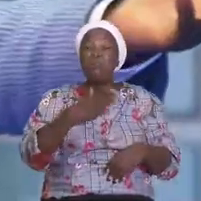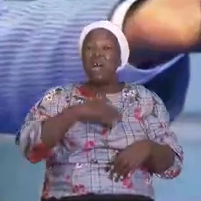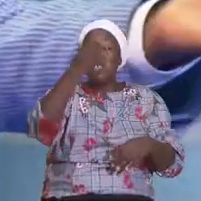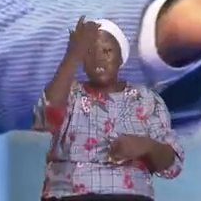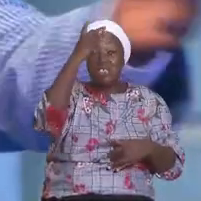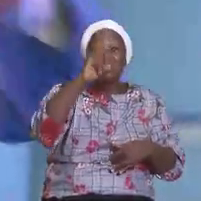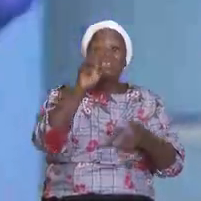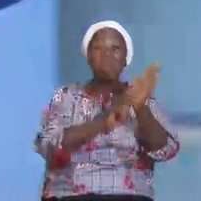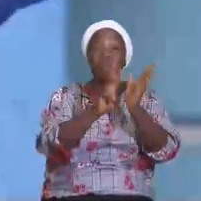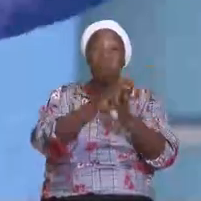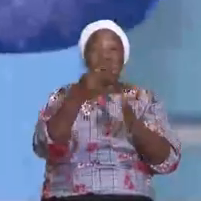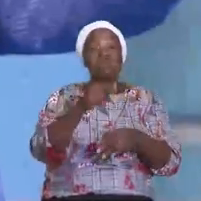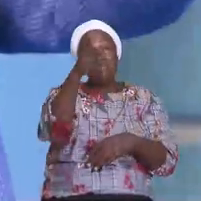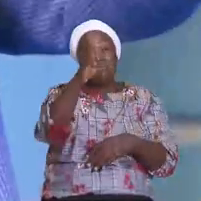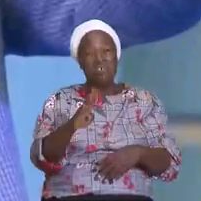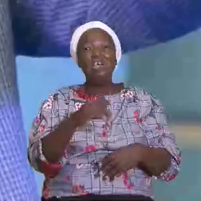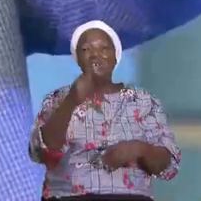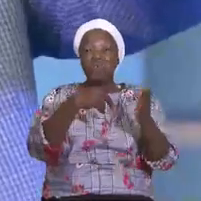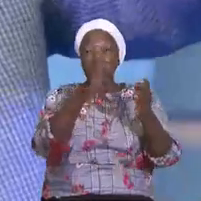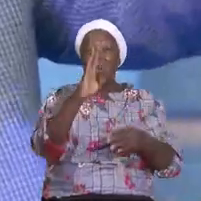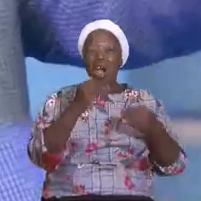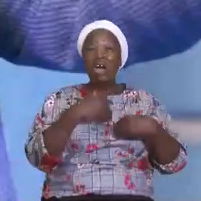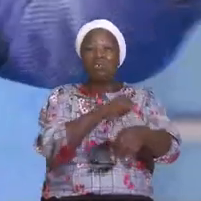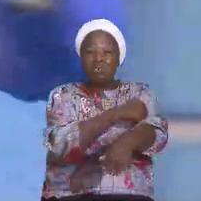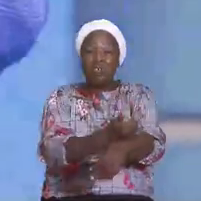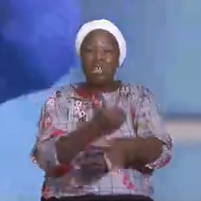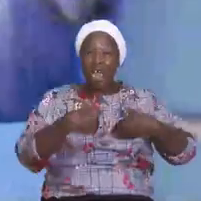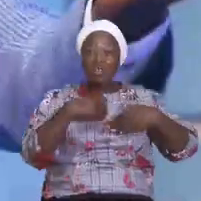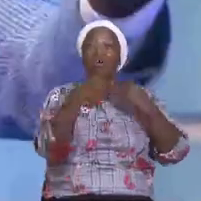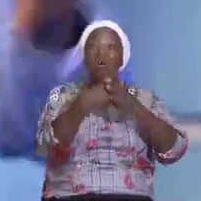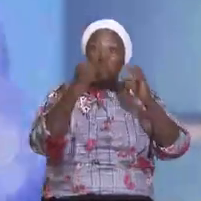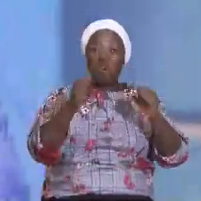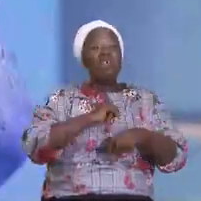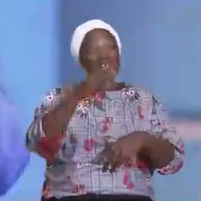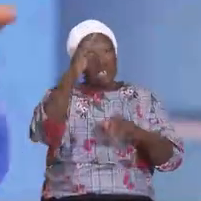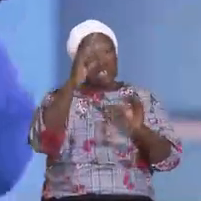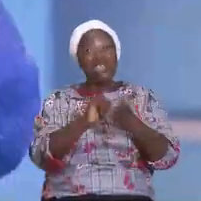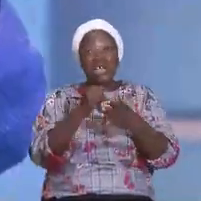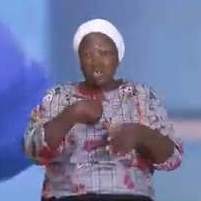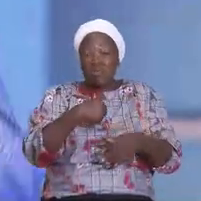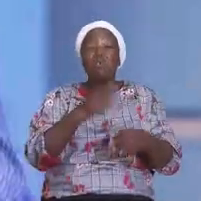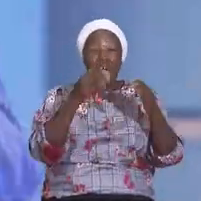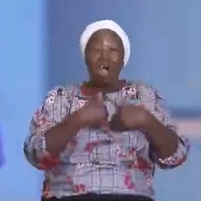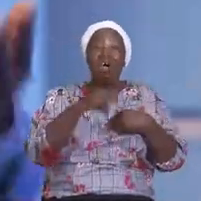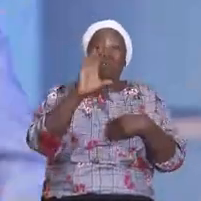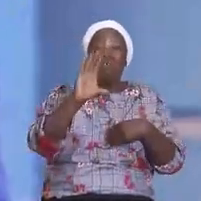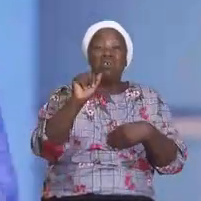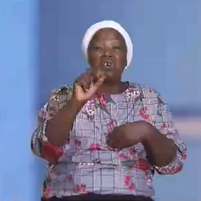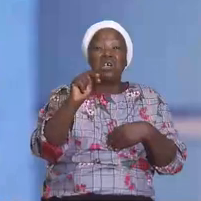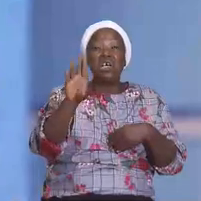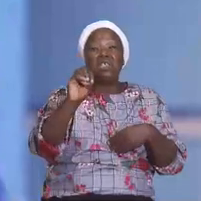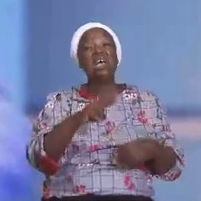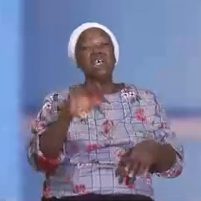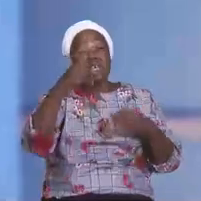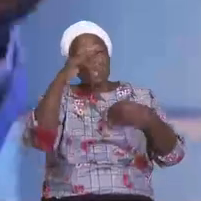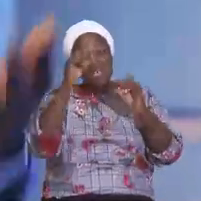c'est l'œuvre de Dieu. Il dit, bon, Dieu a tellement d'autorité, il a toute la puissance, il a décidé que